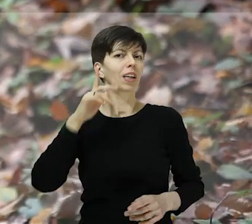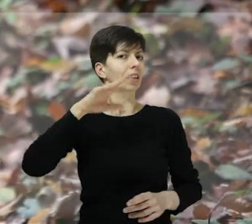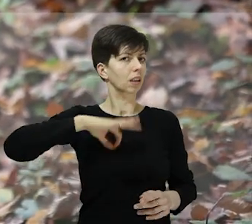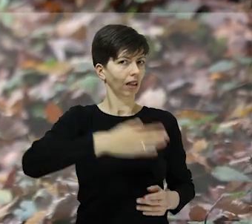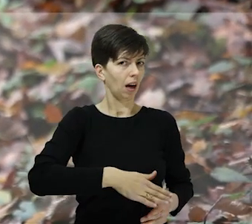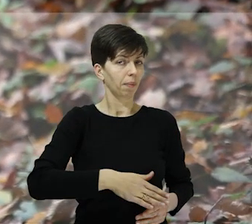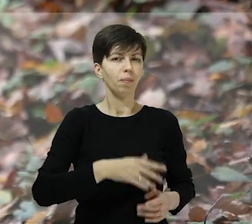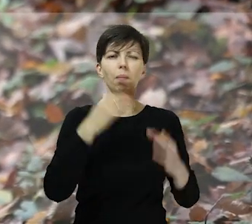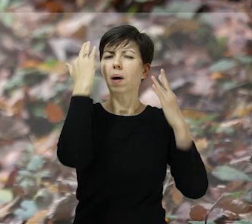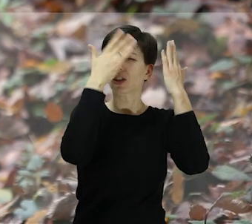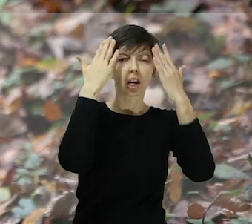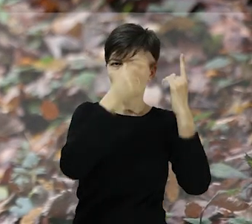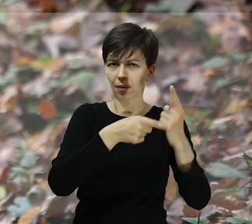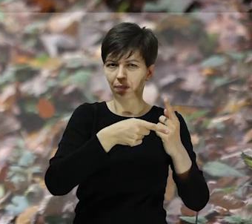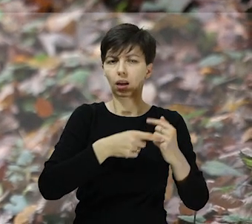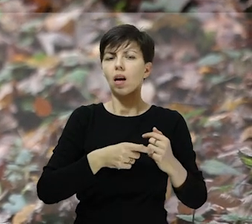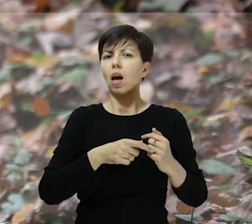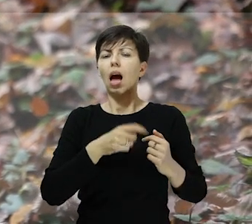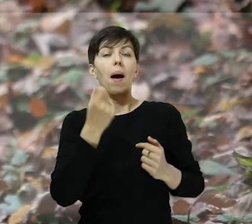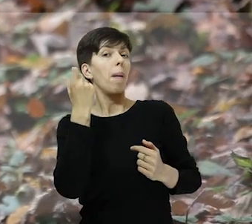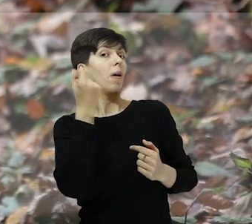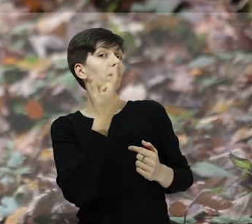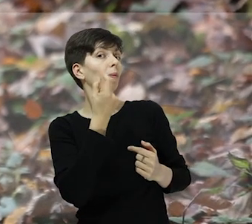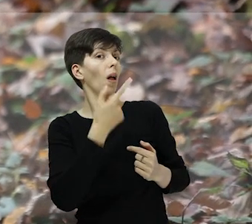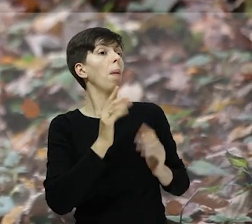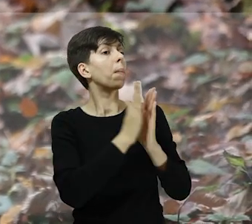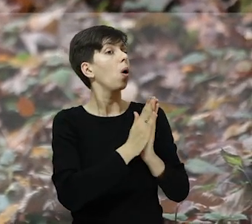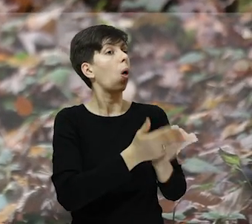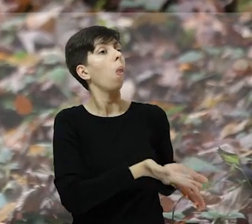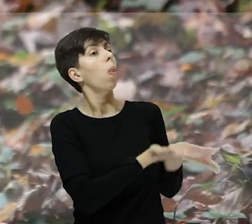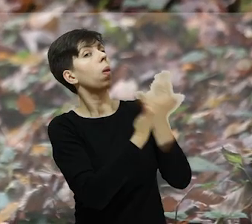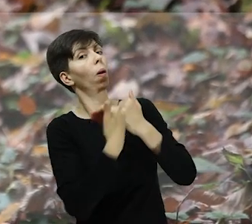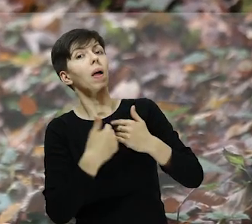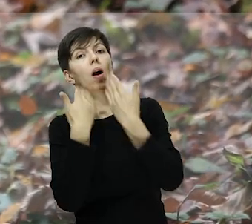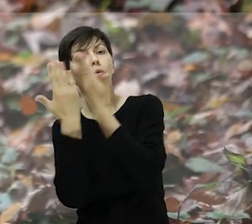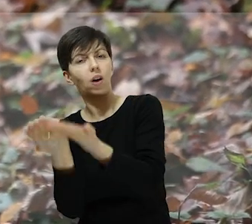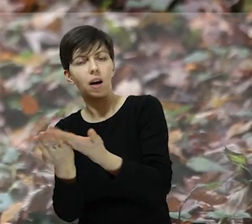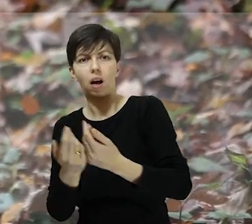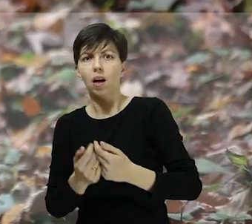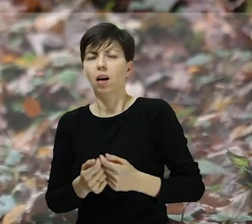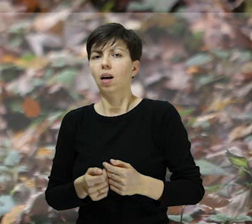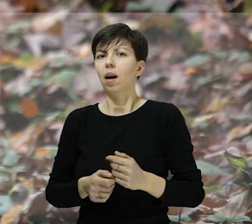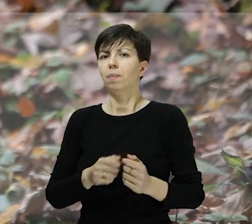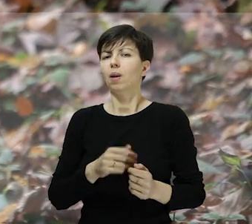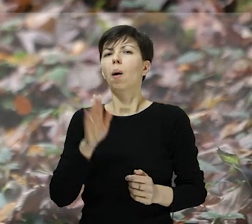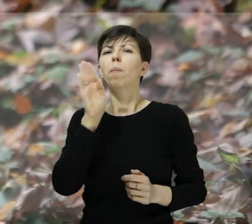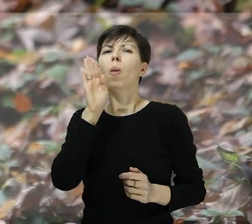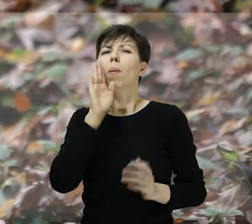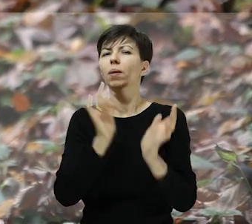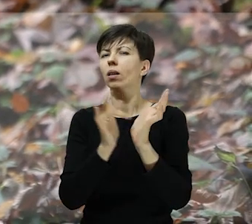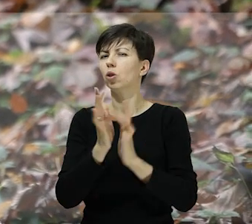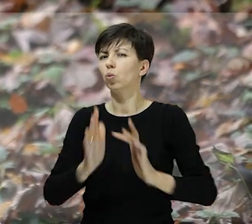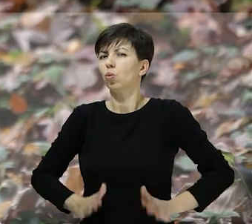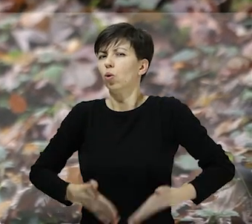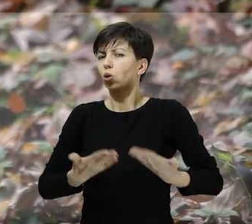miał syna, żeby miał dziecko, chwilę później prosi go o złożenie tego syna w ofierze. Tak jak